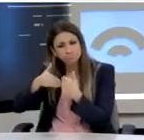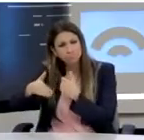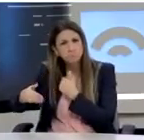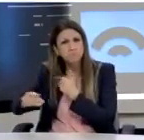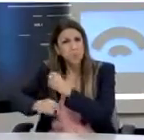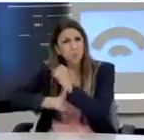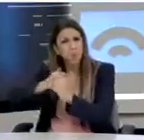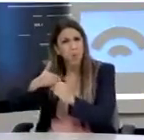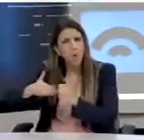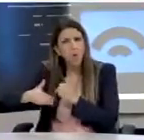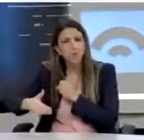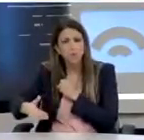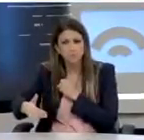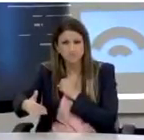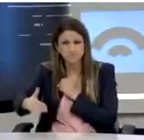χρόνια.